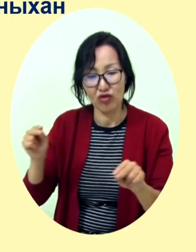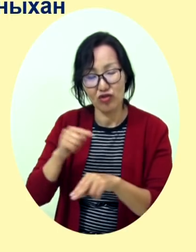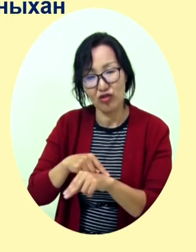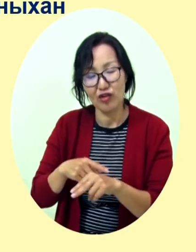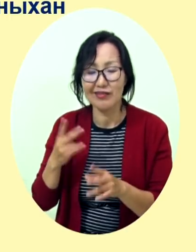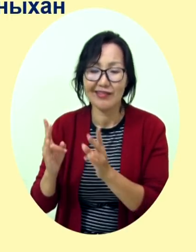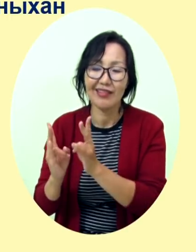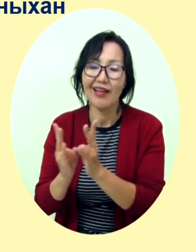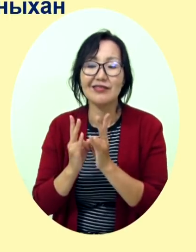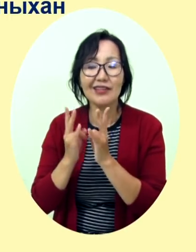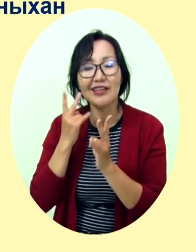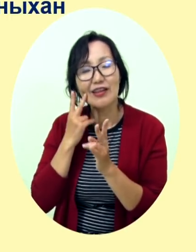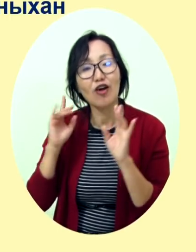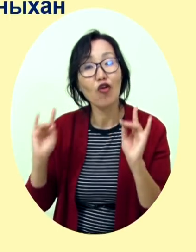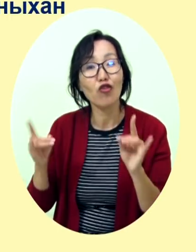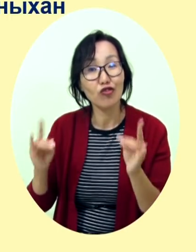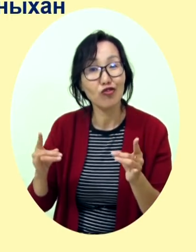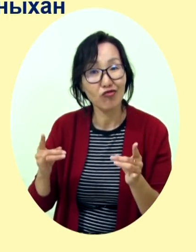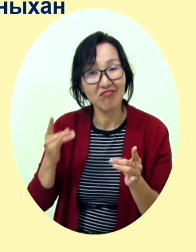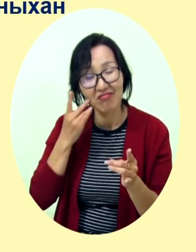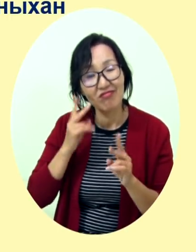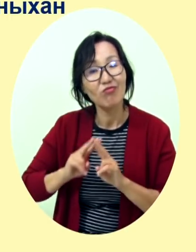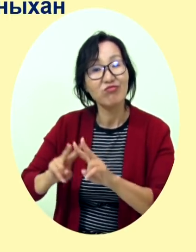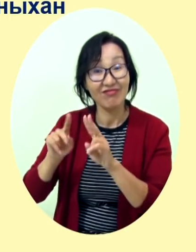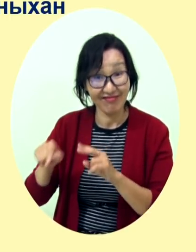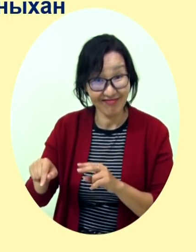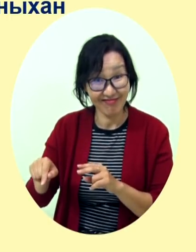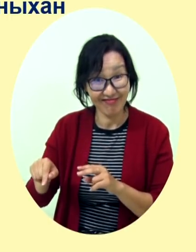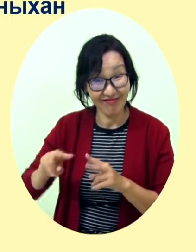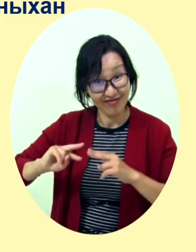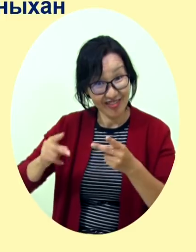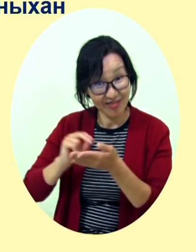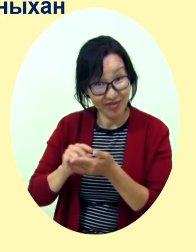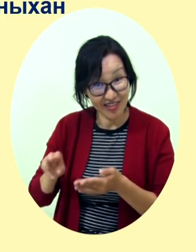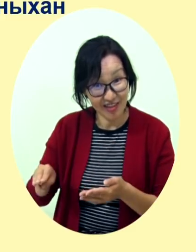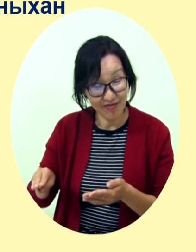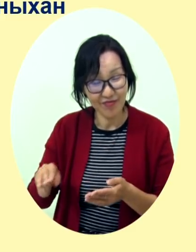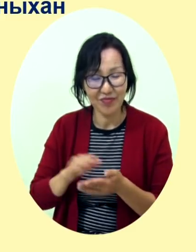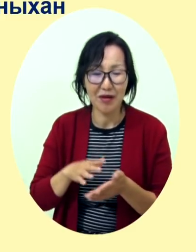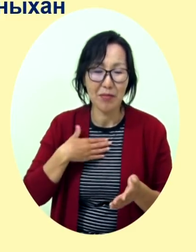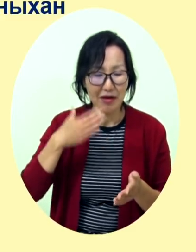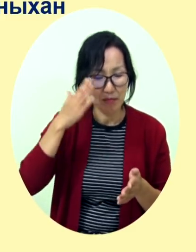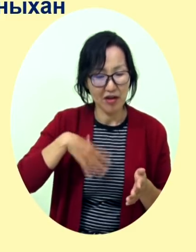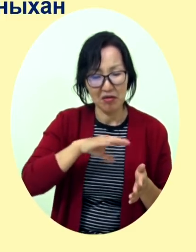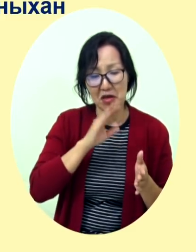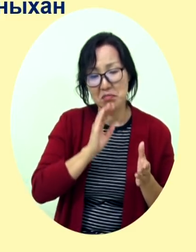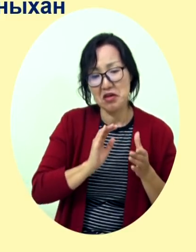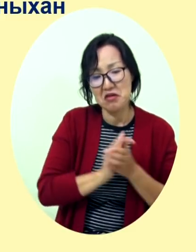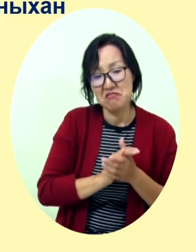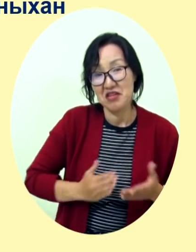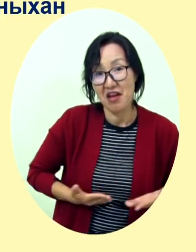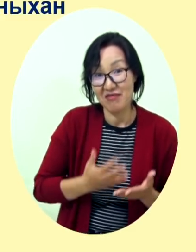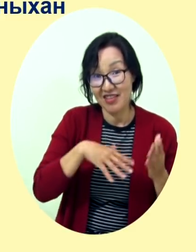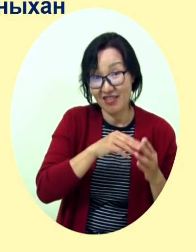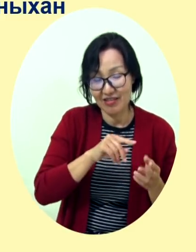чөлөөт цагаараа найз нартайгаа тоглодог гэж оруулсан байна. Мөн манай байрныхан их эвсэг амьдарцгаадаг